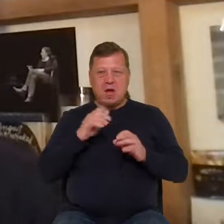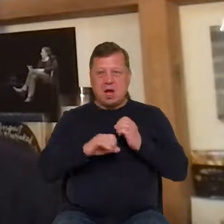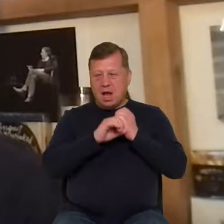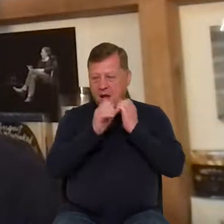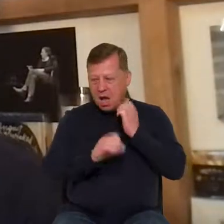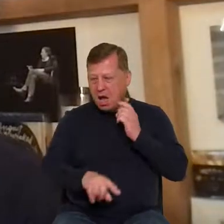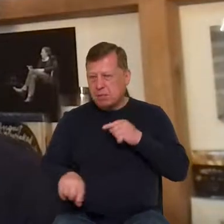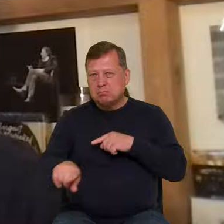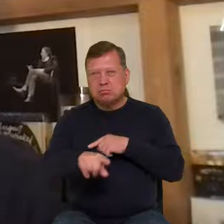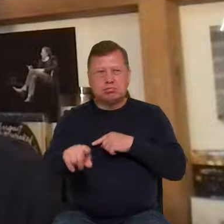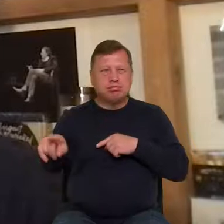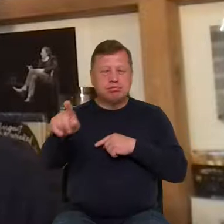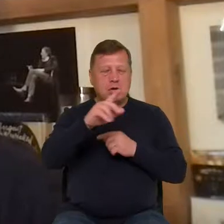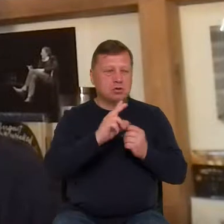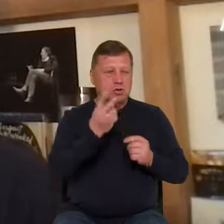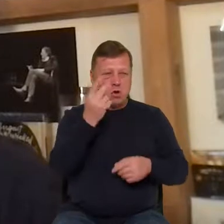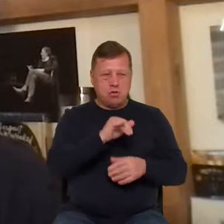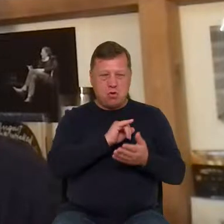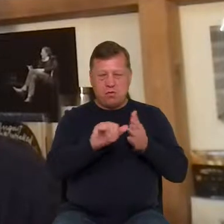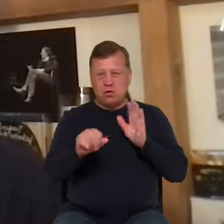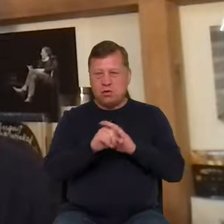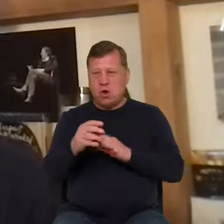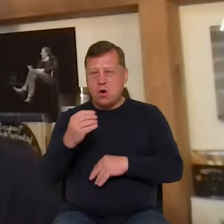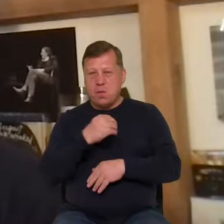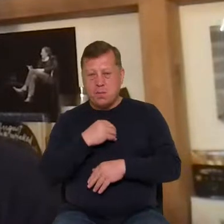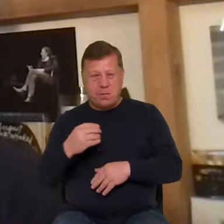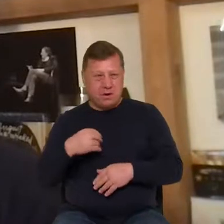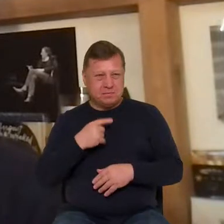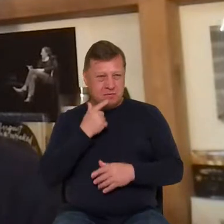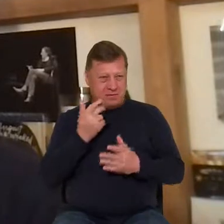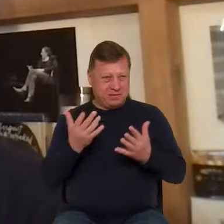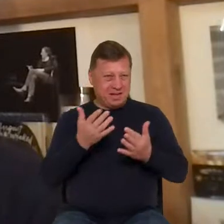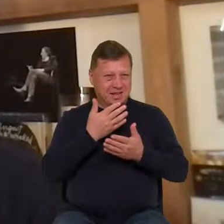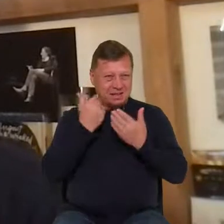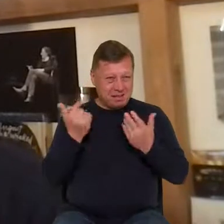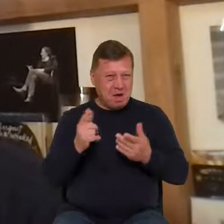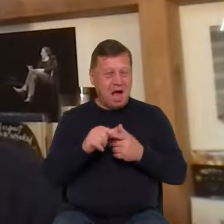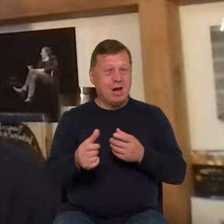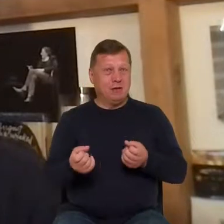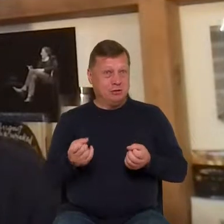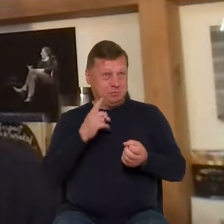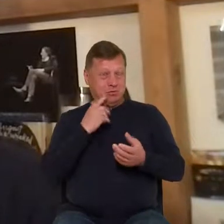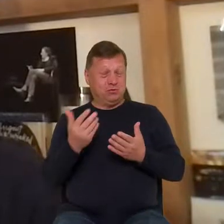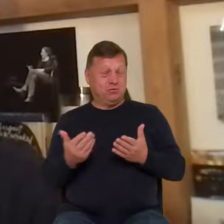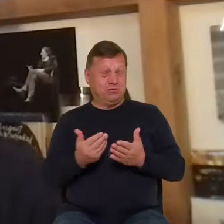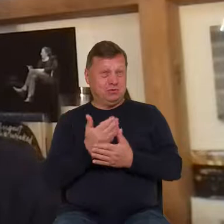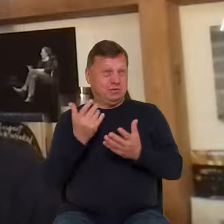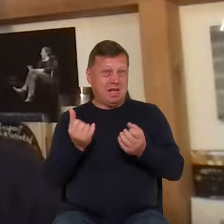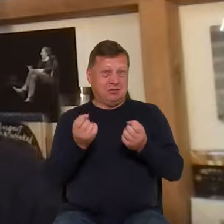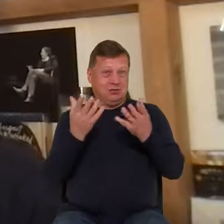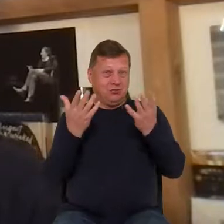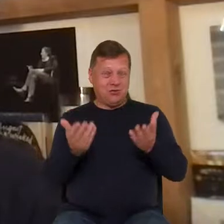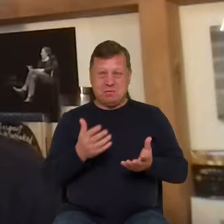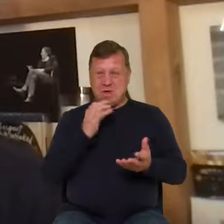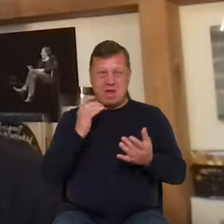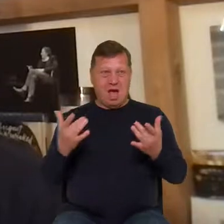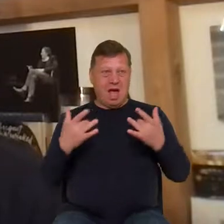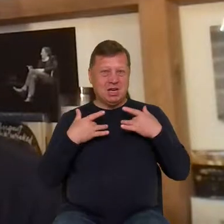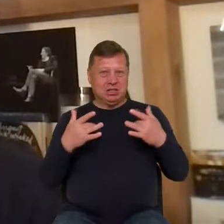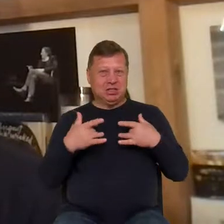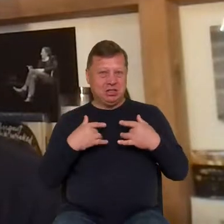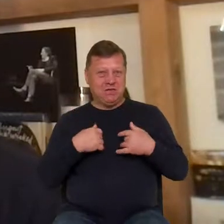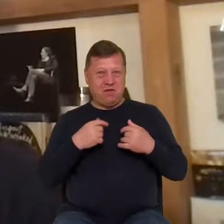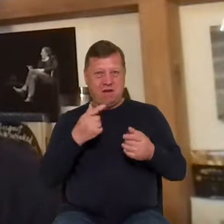kable podmorskie z Nowego Jorku prosto do Polski, w jakiś sposób, cudownym sposobem, prawie że na żywo pojawia się